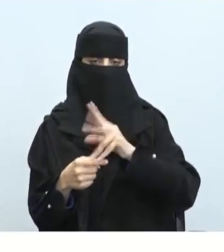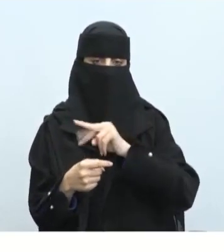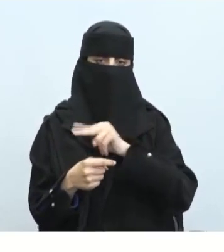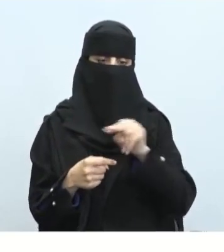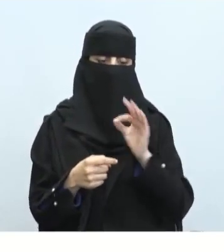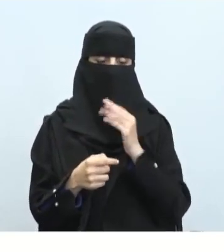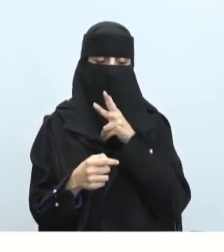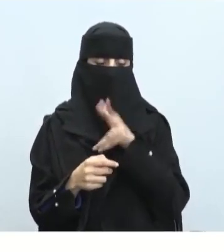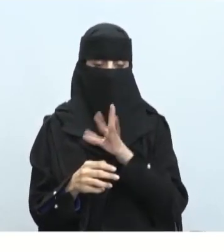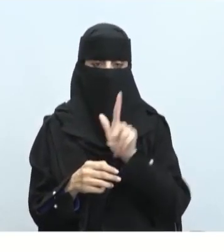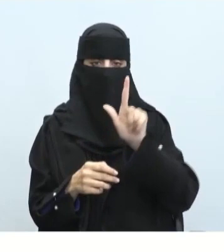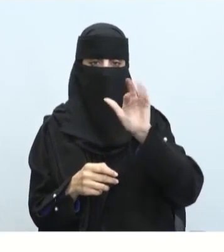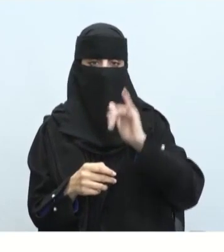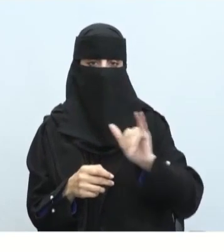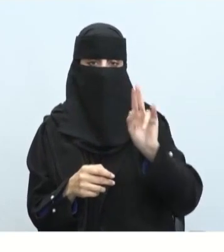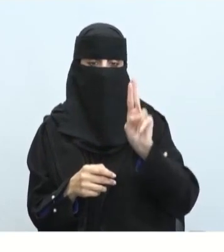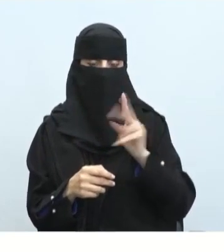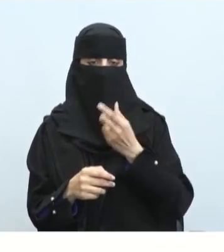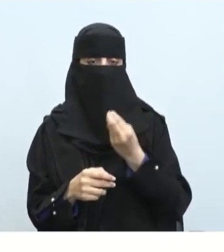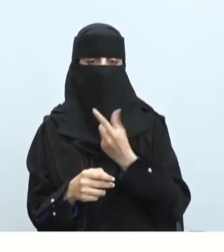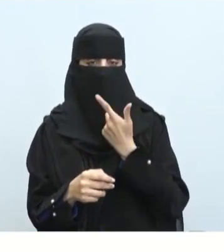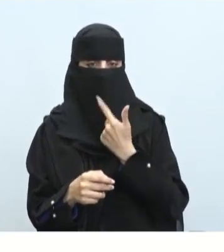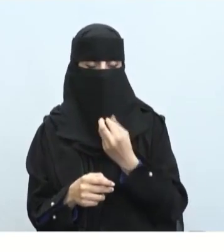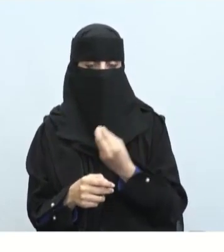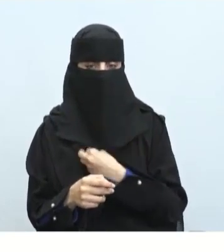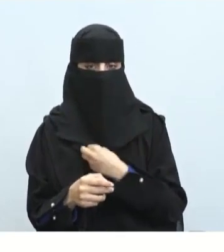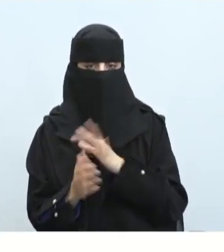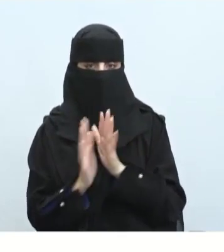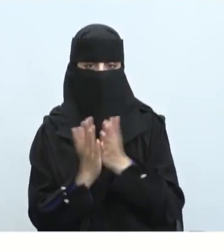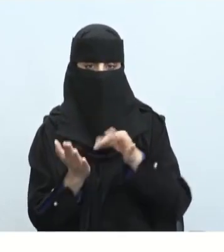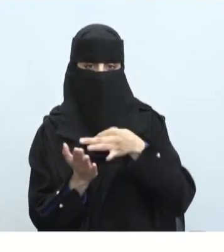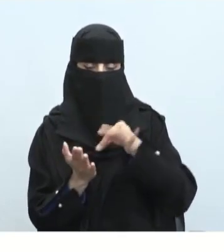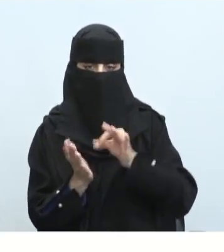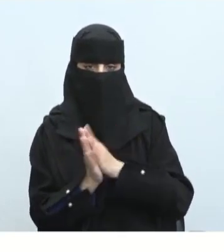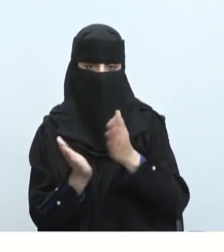فنقول ليت الصفحات ملونه